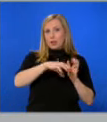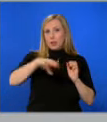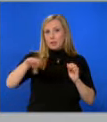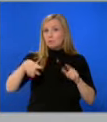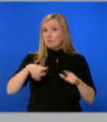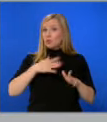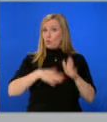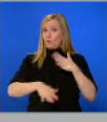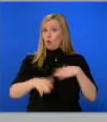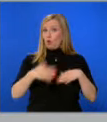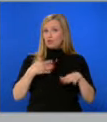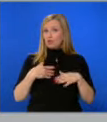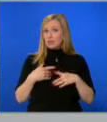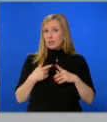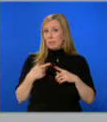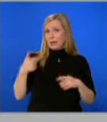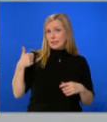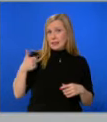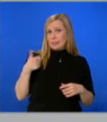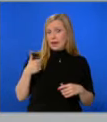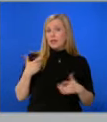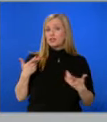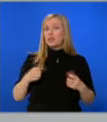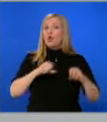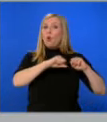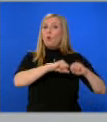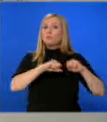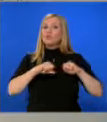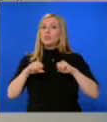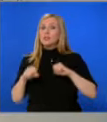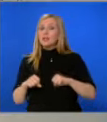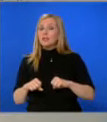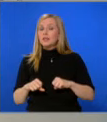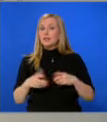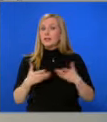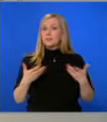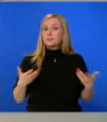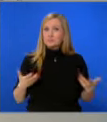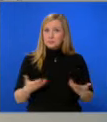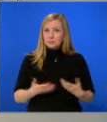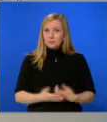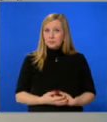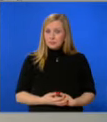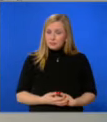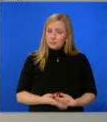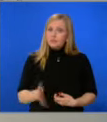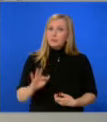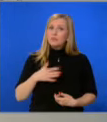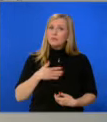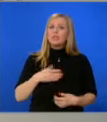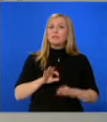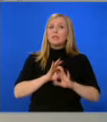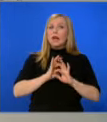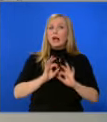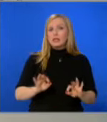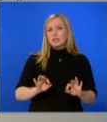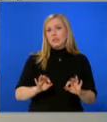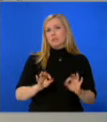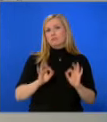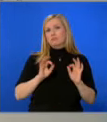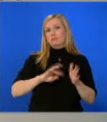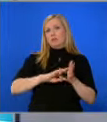сте вие от БСП, че общините, включително и които вие управлявате и в които имате участие в общинските съвети, ще имат гарантирани проекти? Ето,